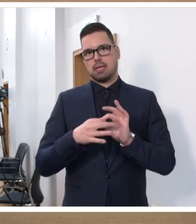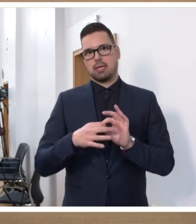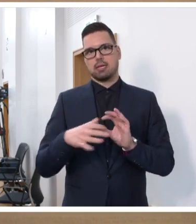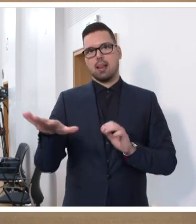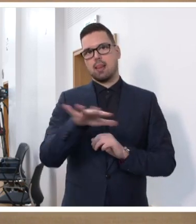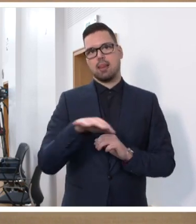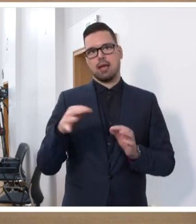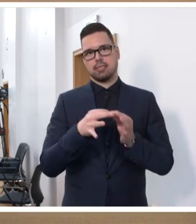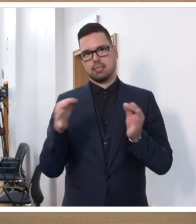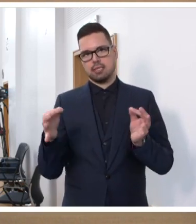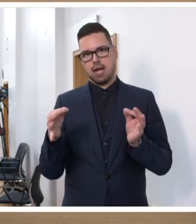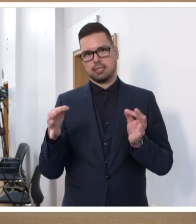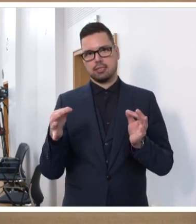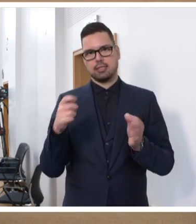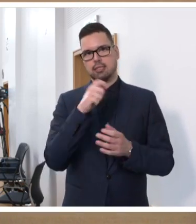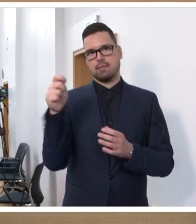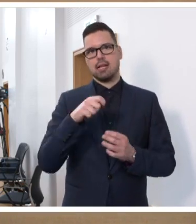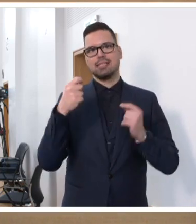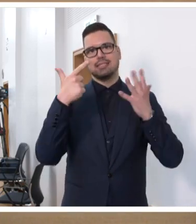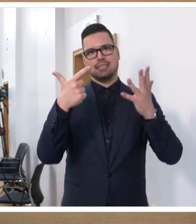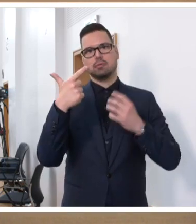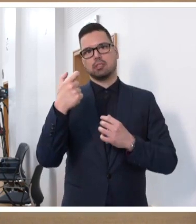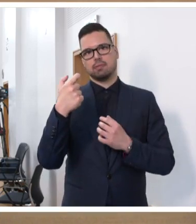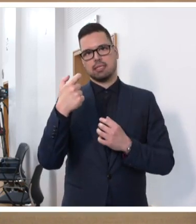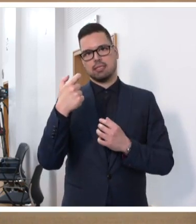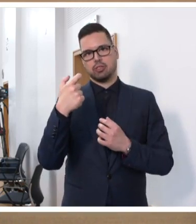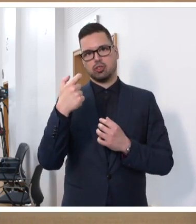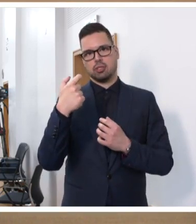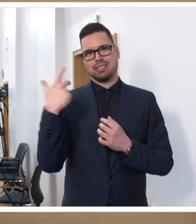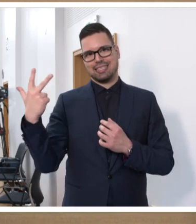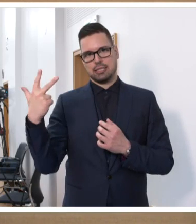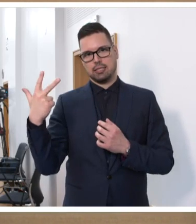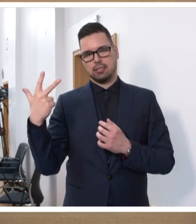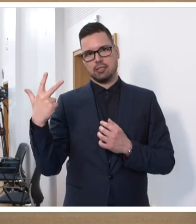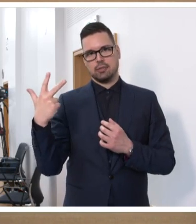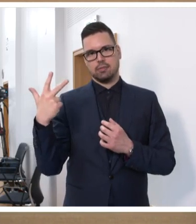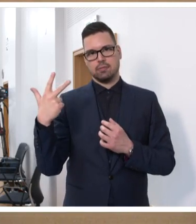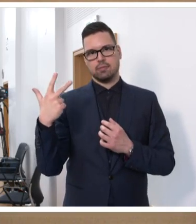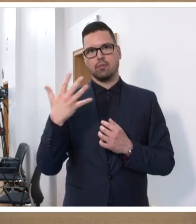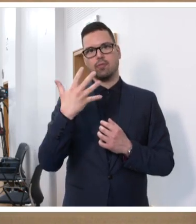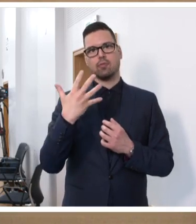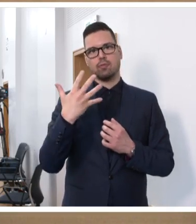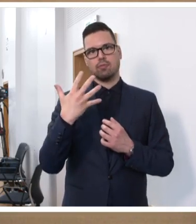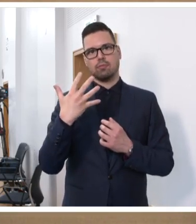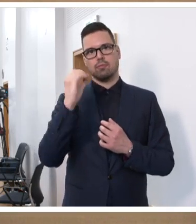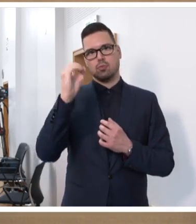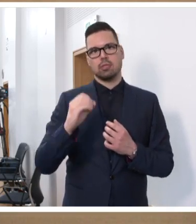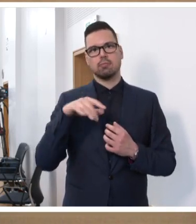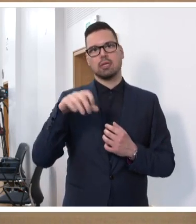Saarland vom 27.03. einmal an. Die 5%-Hürde wurde von drei Parteien genommen. Die SPD